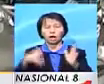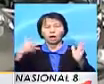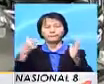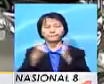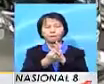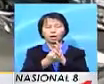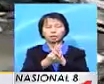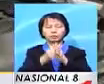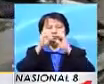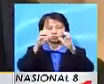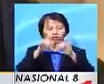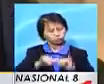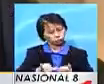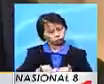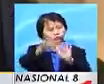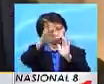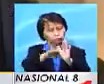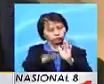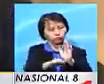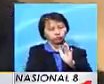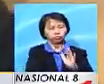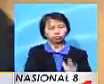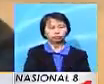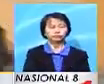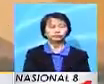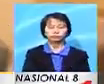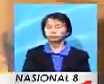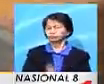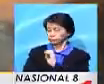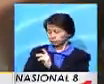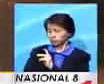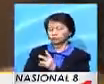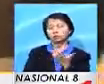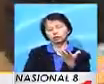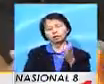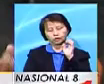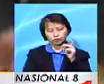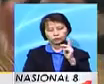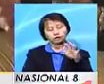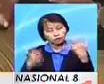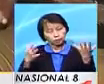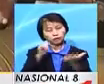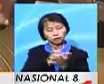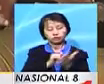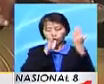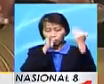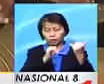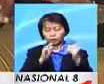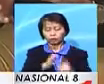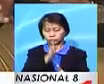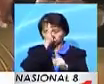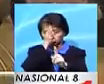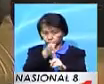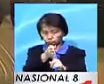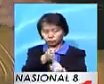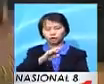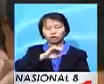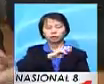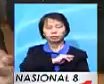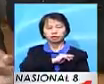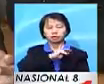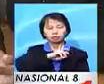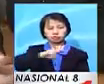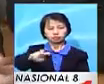kemalangan secara berterusan. Baik, itulah dia antara harapan dan juga tumpuannya Kementerian Pengangkutan untuk